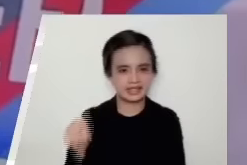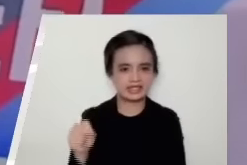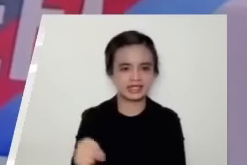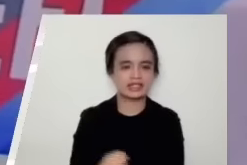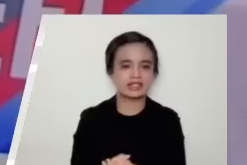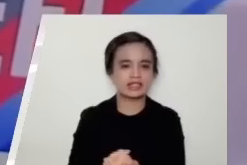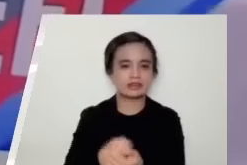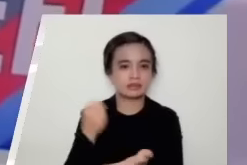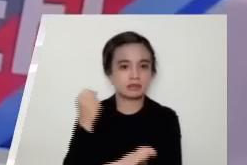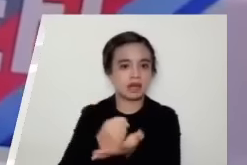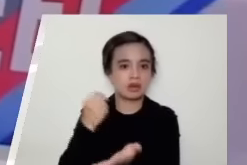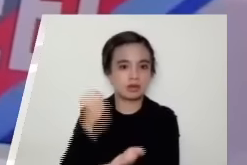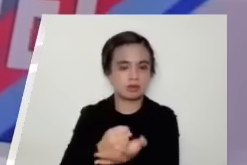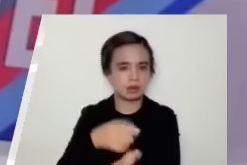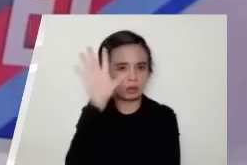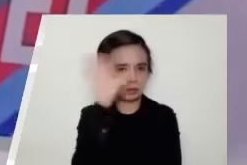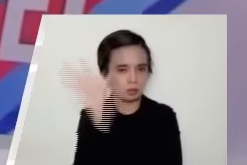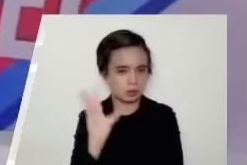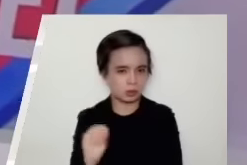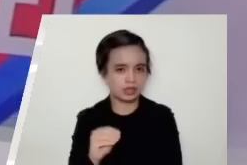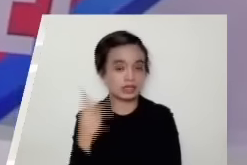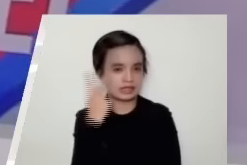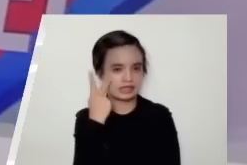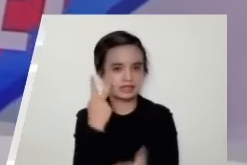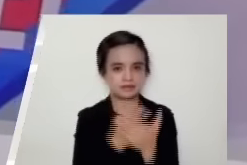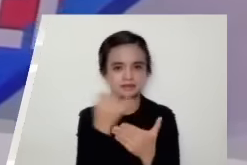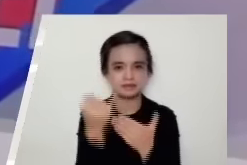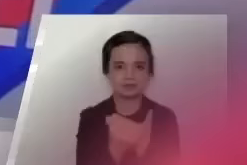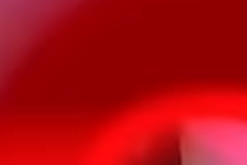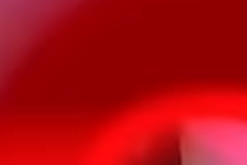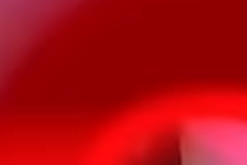kind na proyektong yan sa pagtutok ni Bernadette Reyes.